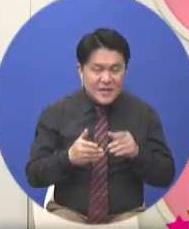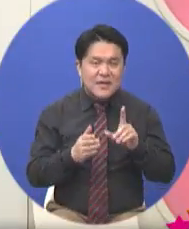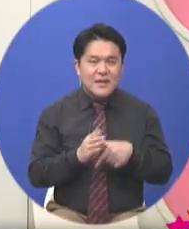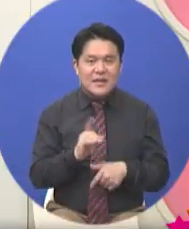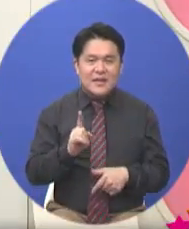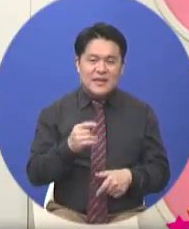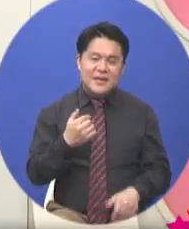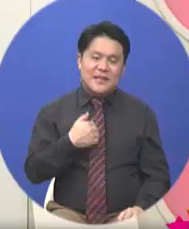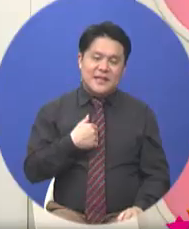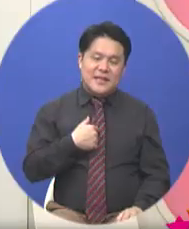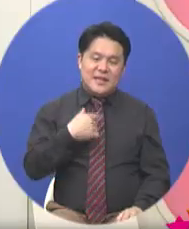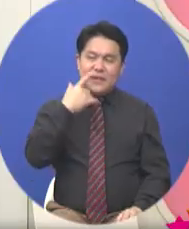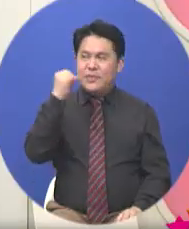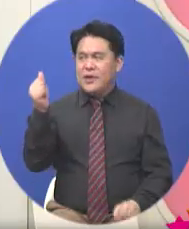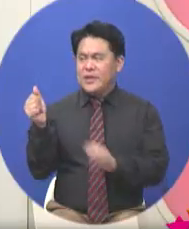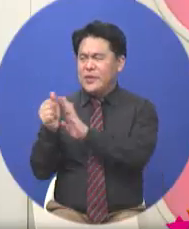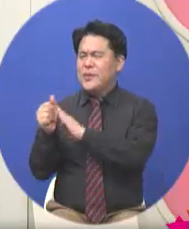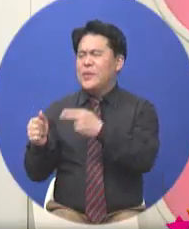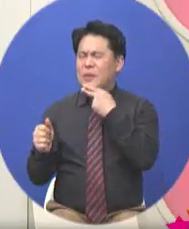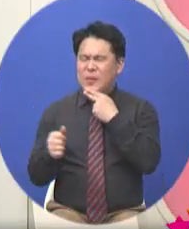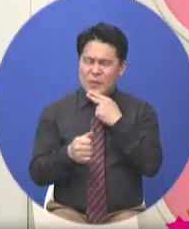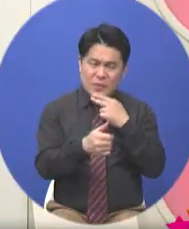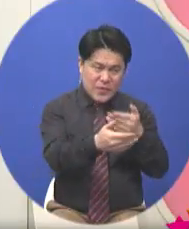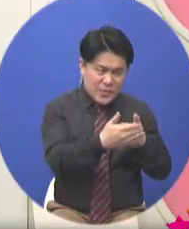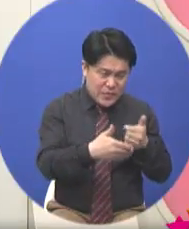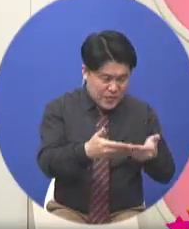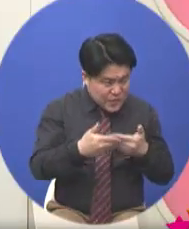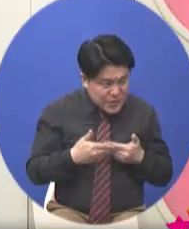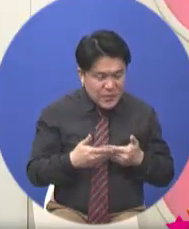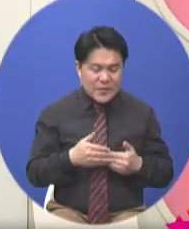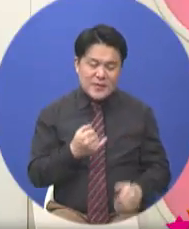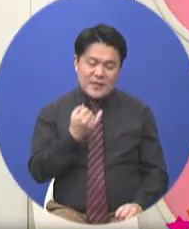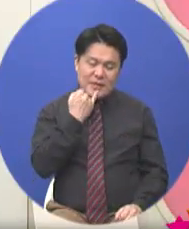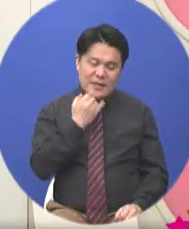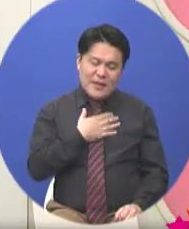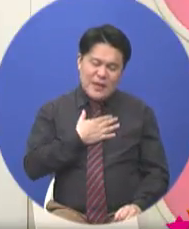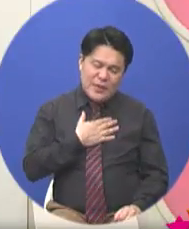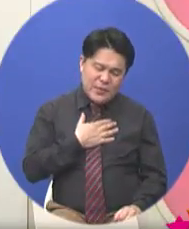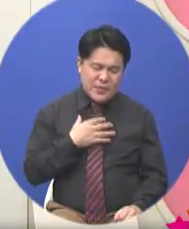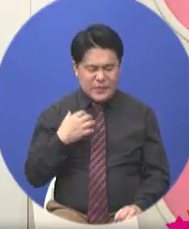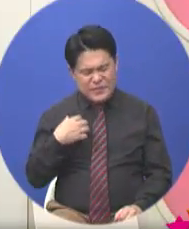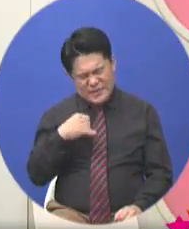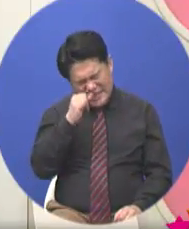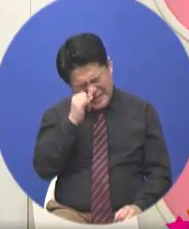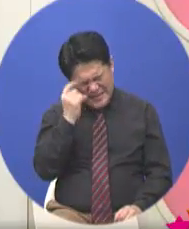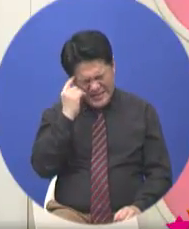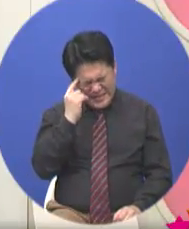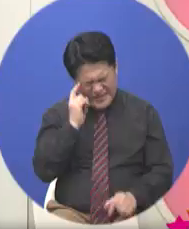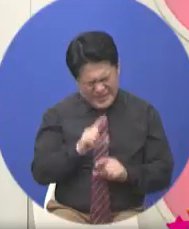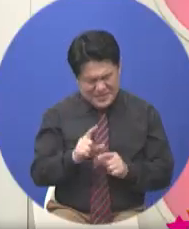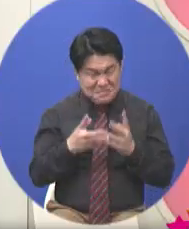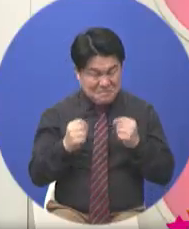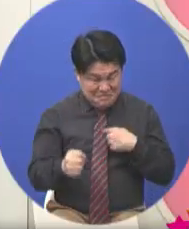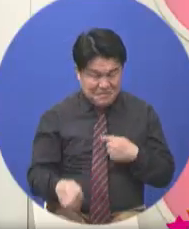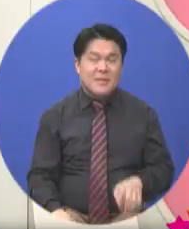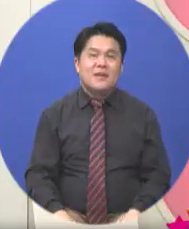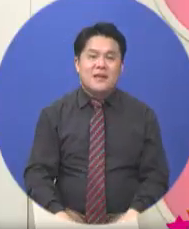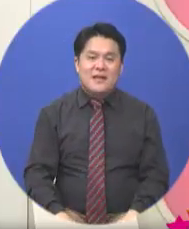하하 나는 부모님한테 못해드린다는데 참 어머나. 내가 이거 가분한 그 대우를 받는 게 아니냐 막 이렇게 생각이